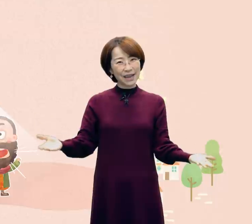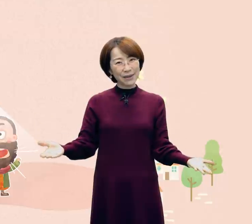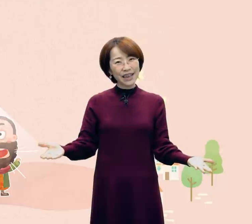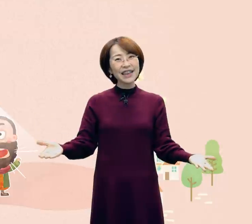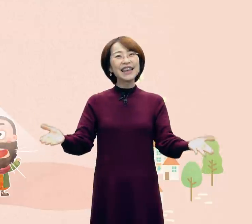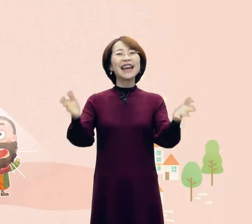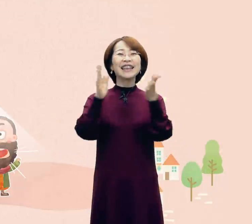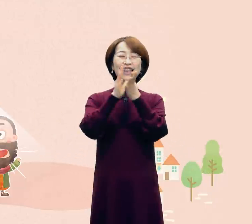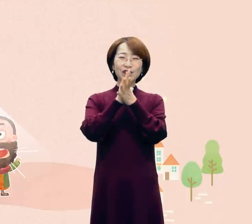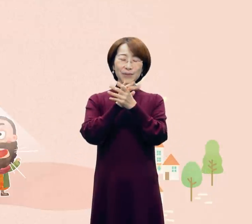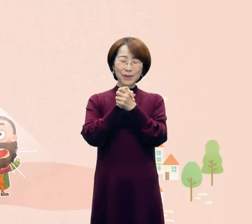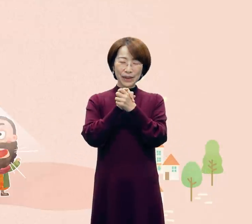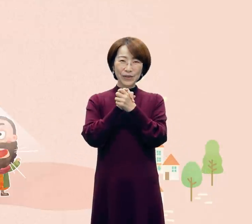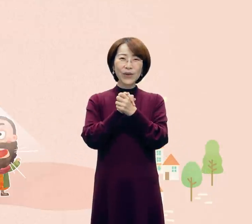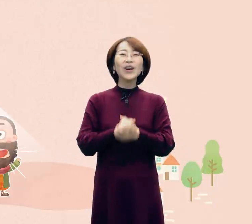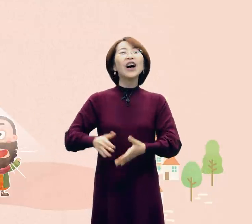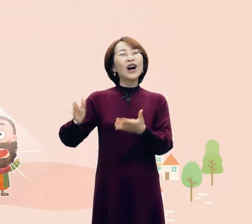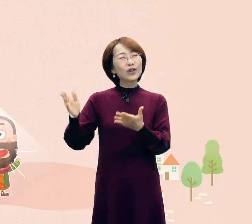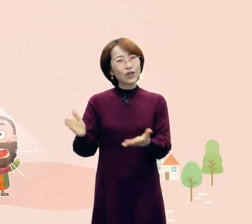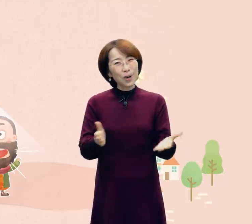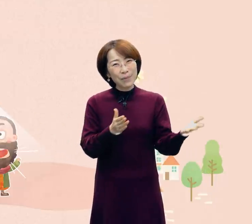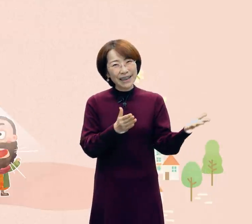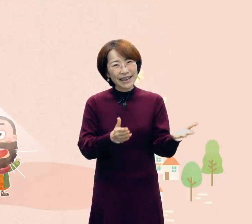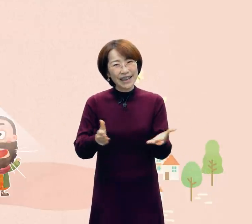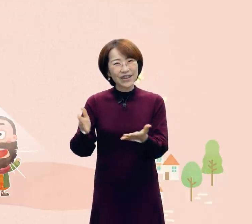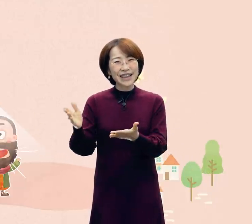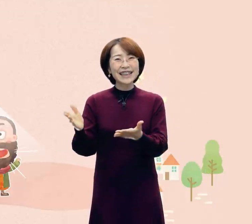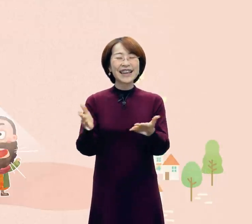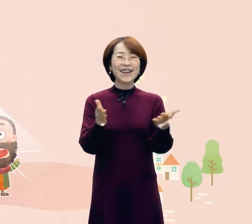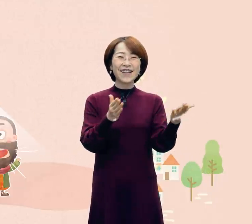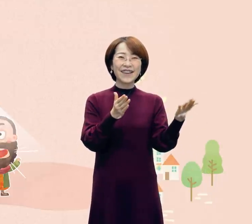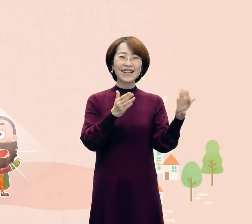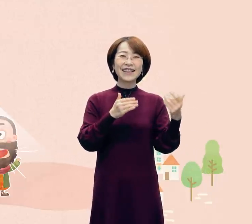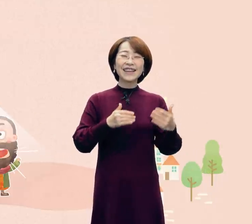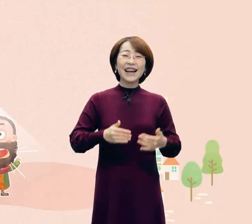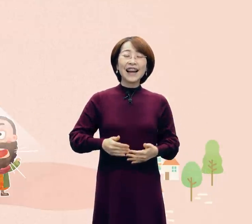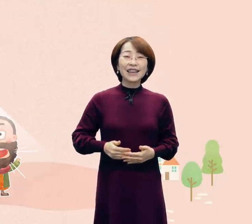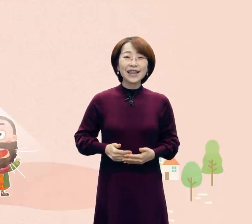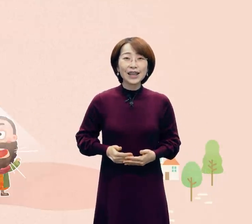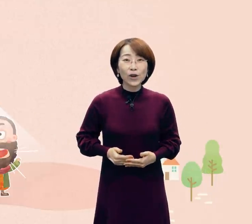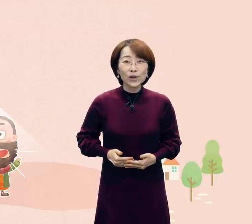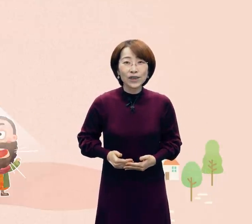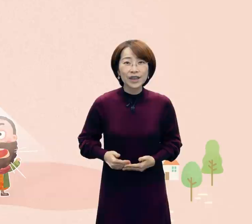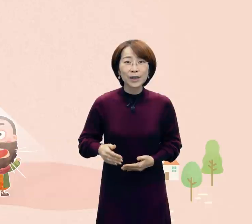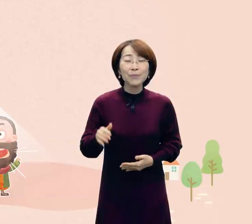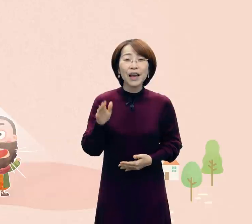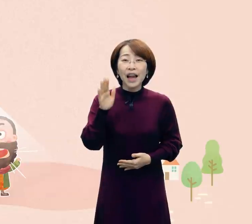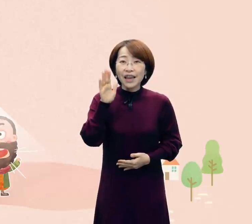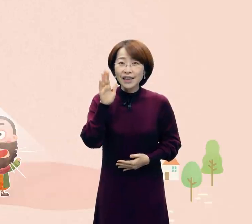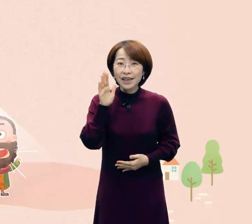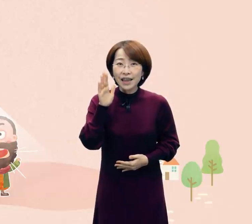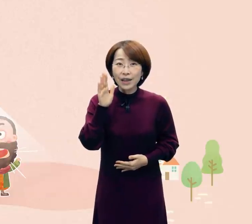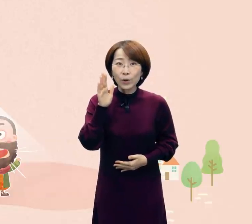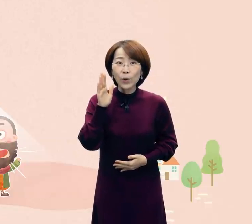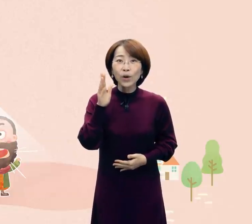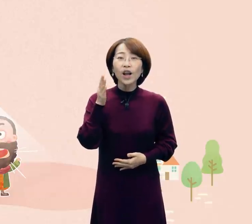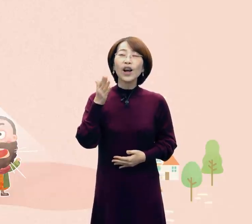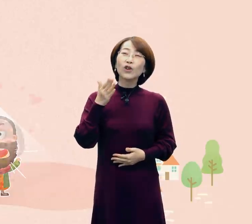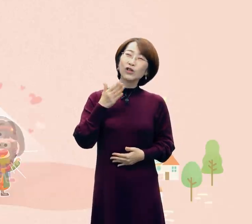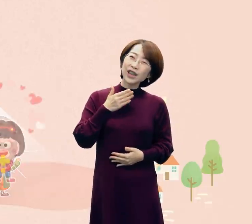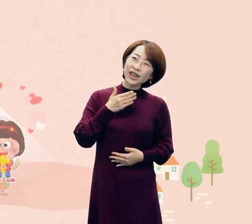모든 사람이 예수님을 믿고 구원받기를 원하세요. 그래서 지금 이